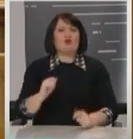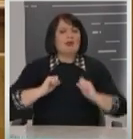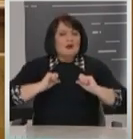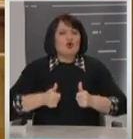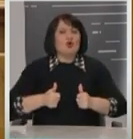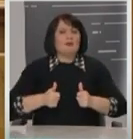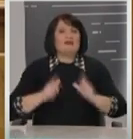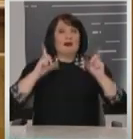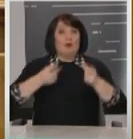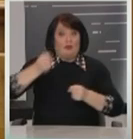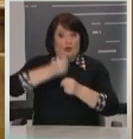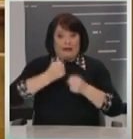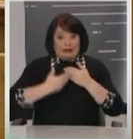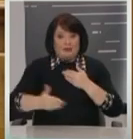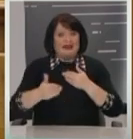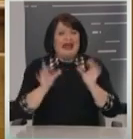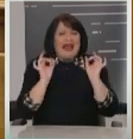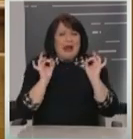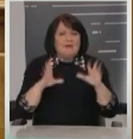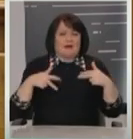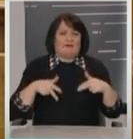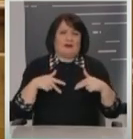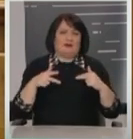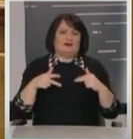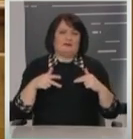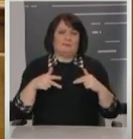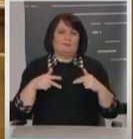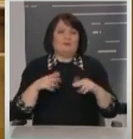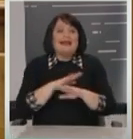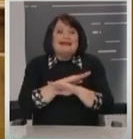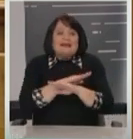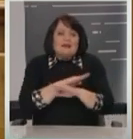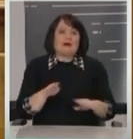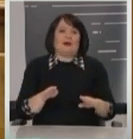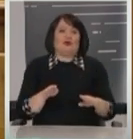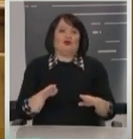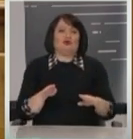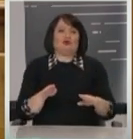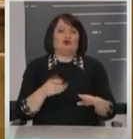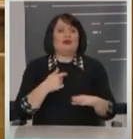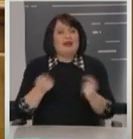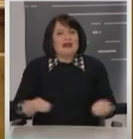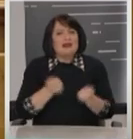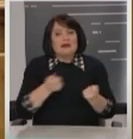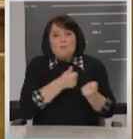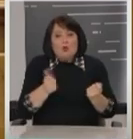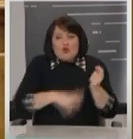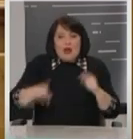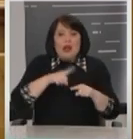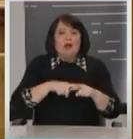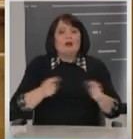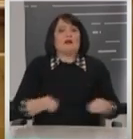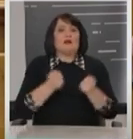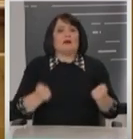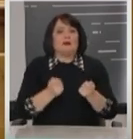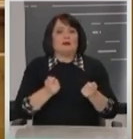τη μεταπολίτευση και μετά. Τι? Να σταματήσει αυτό το φαινόμενο που συμβαίνει μόνο στην Ελλάδα, που όταν